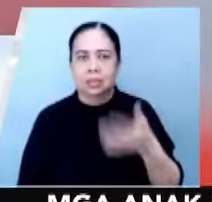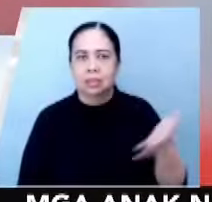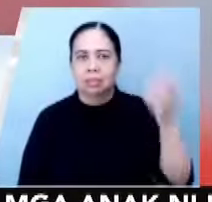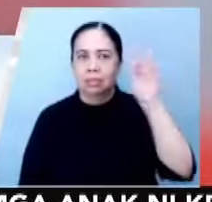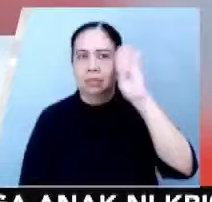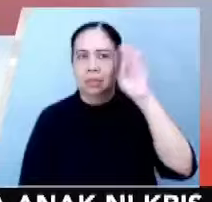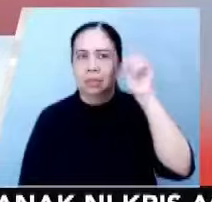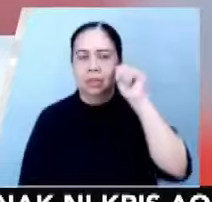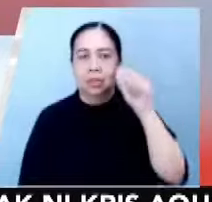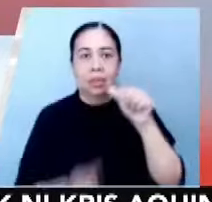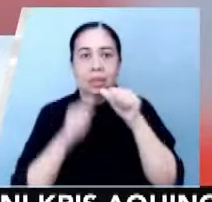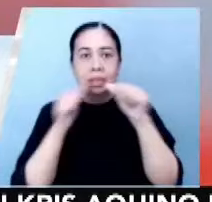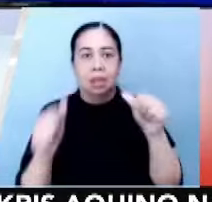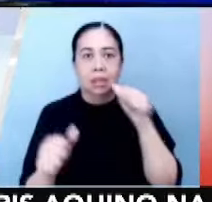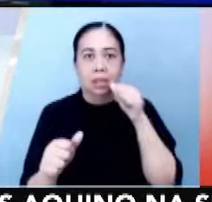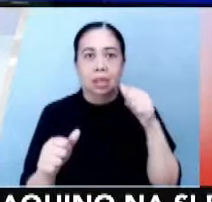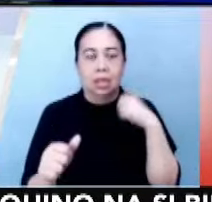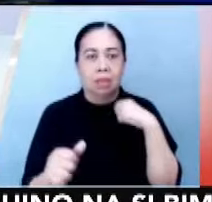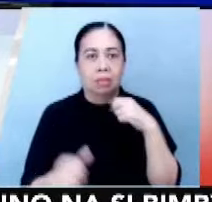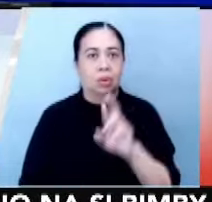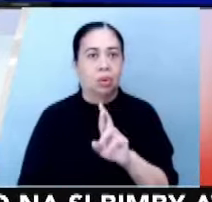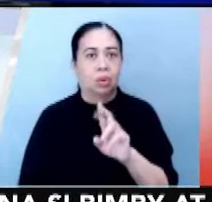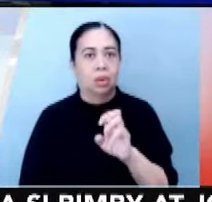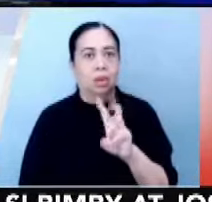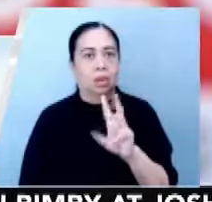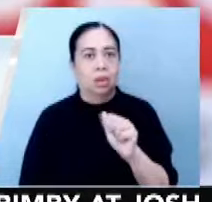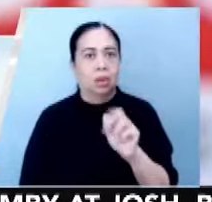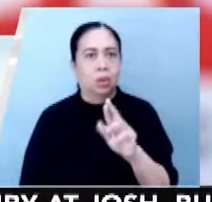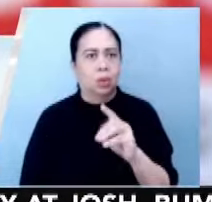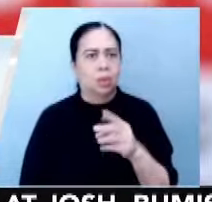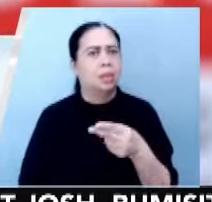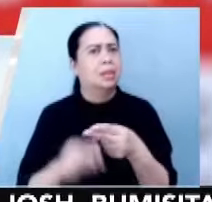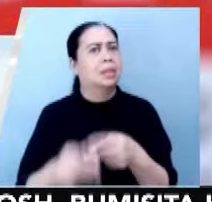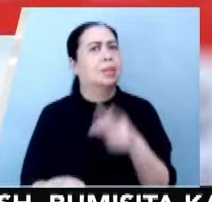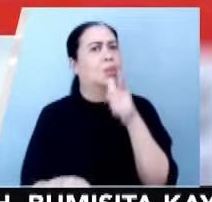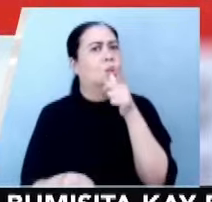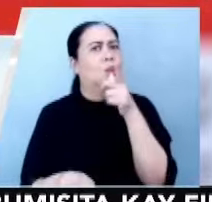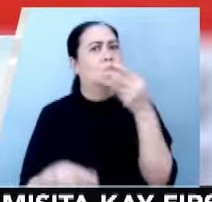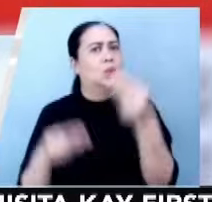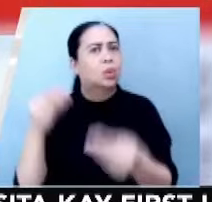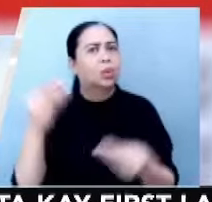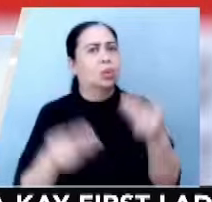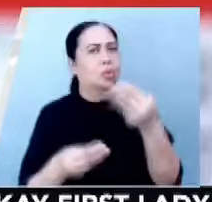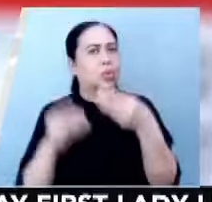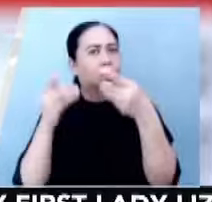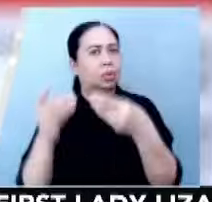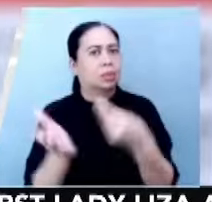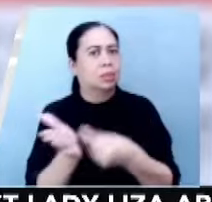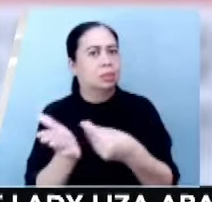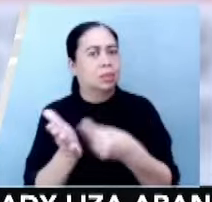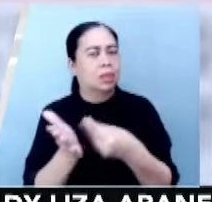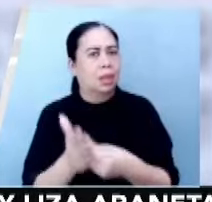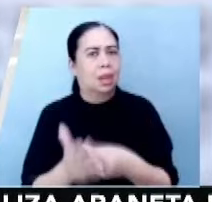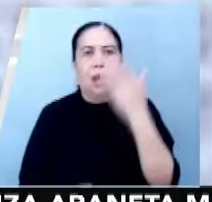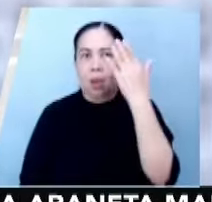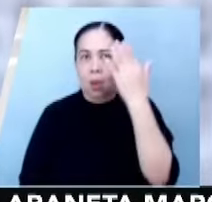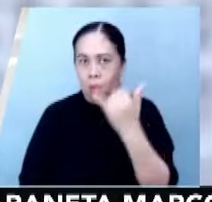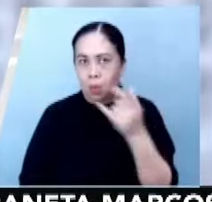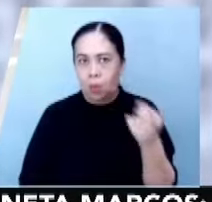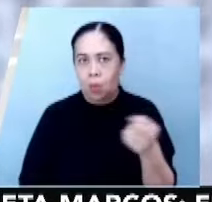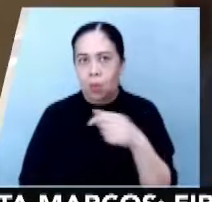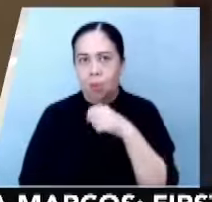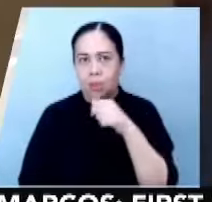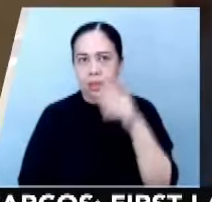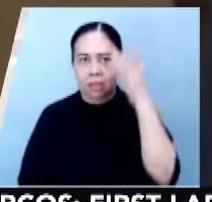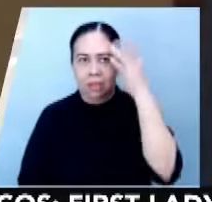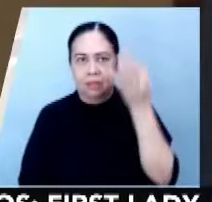nag-anunsyo kahapon ng reward money, pangalanan kung sino-sino ang nag-donate ng pera. Bakit daw hindi intelligence